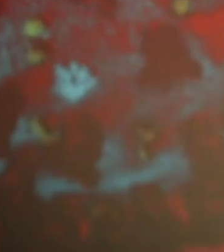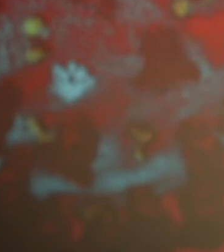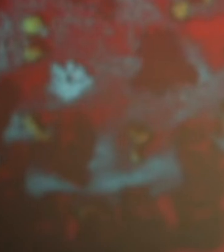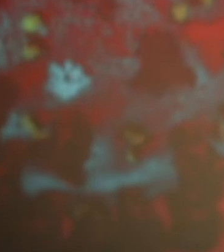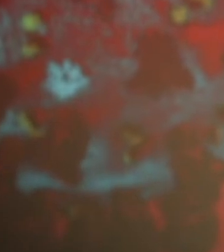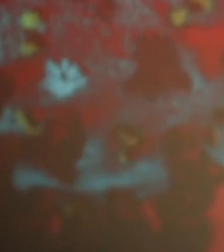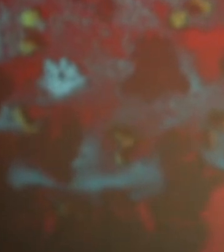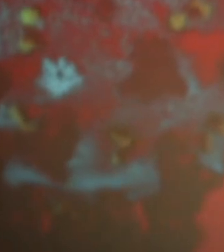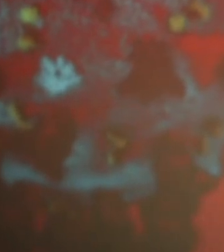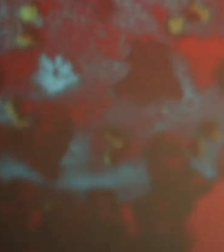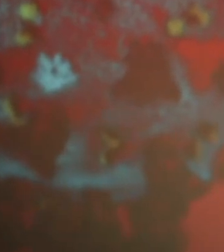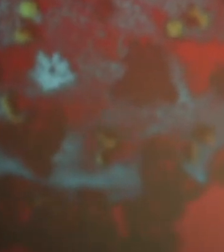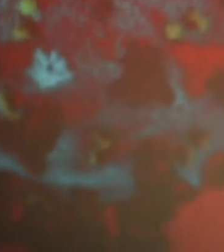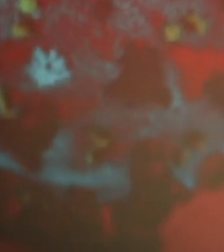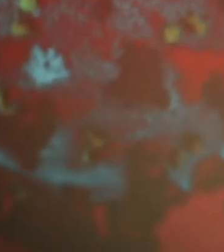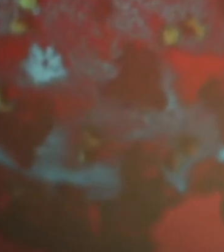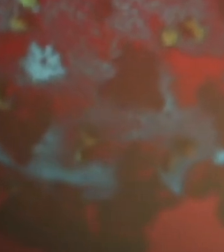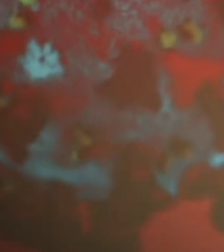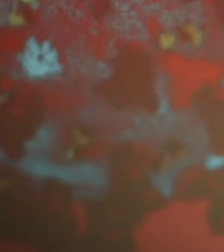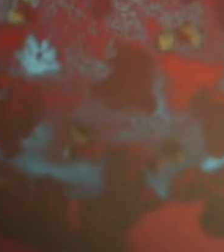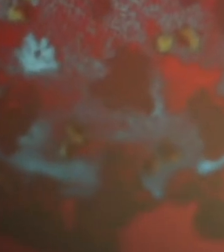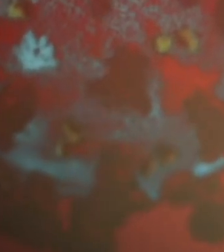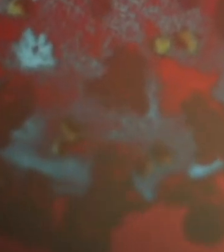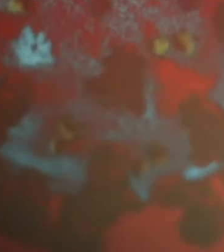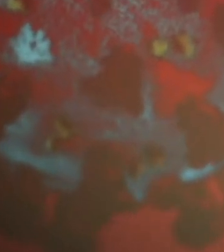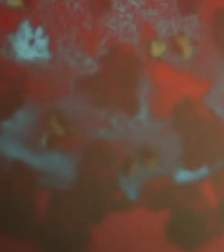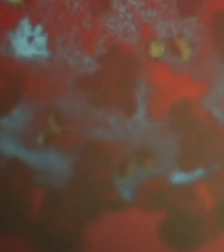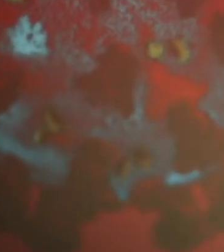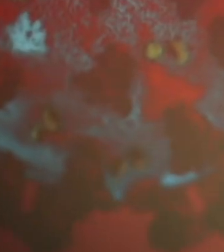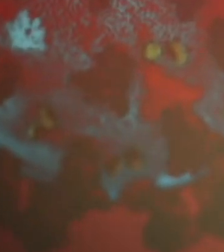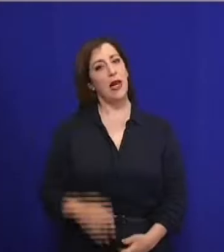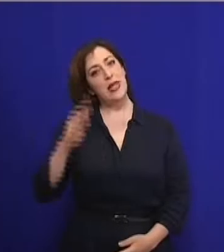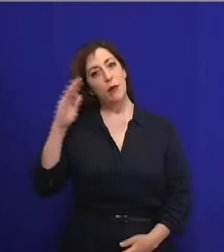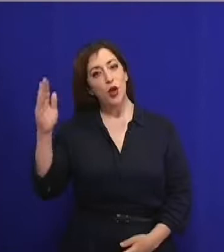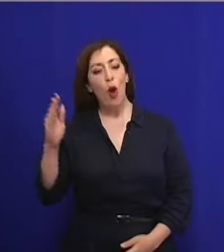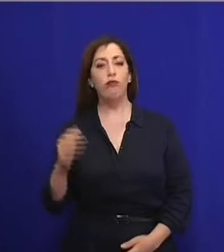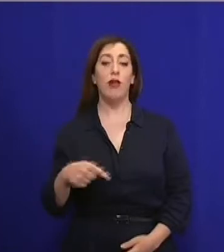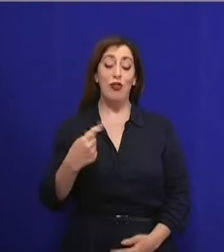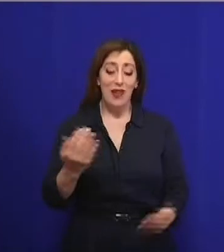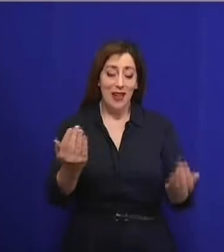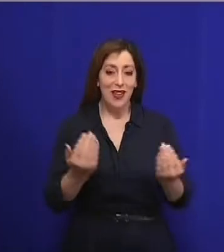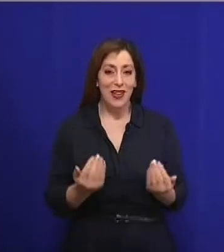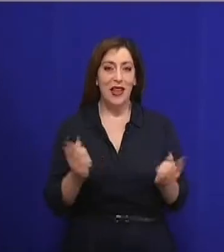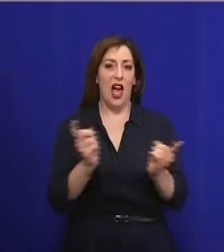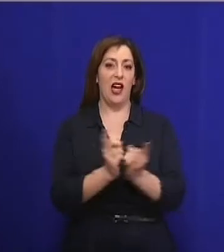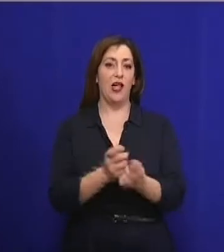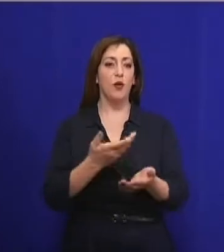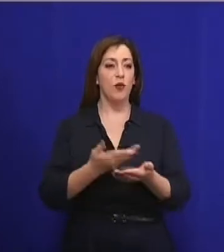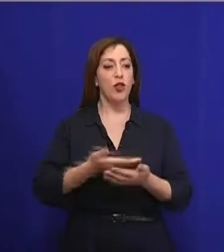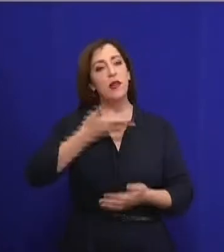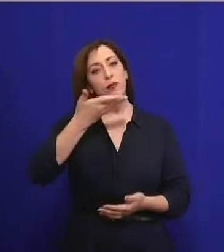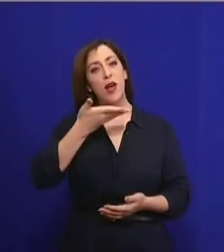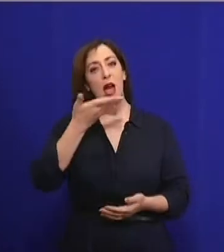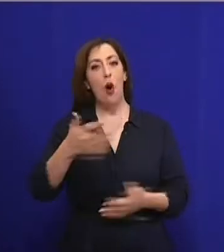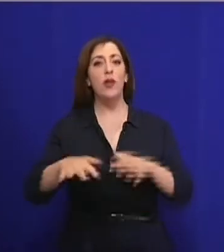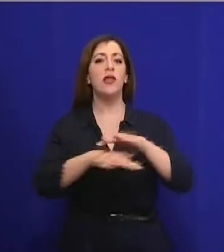il-kaziet attivi f-malta ta' koronavirus u ma' 161. Il-supretendenta saħa publika l-professur ċarmin